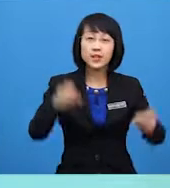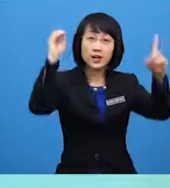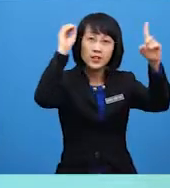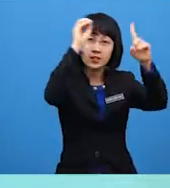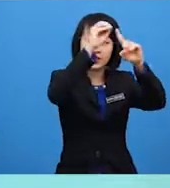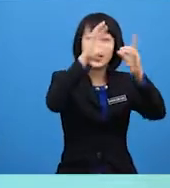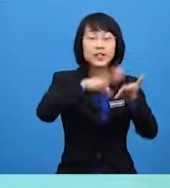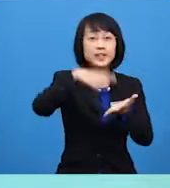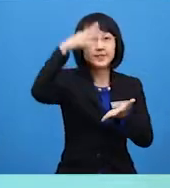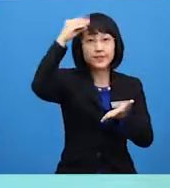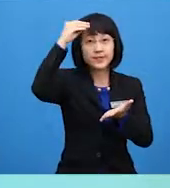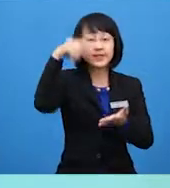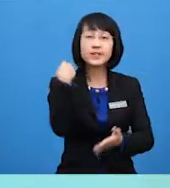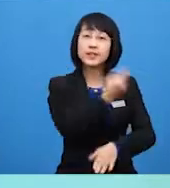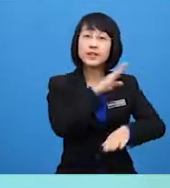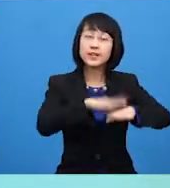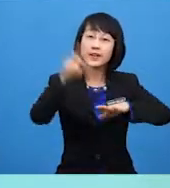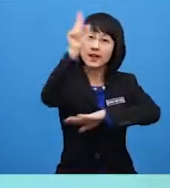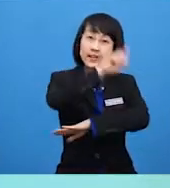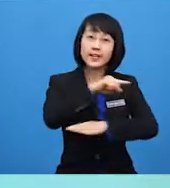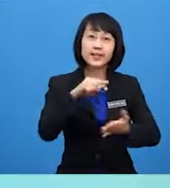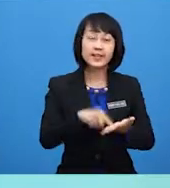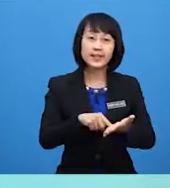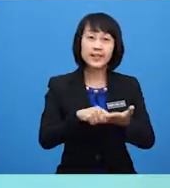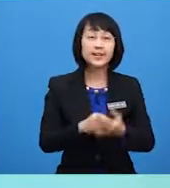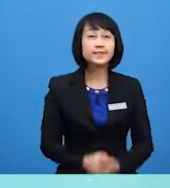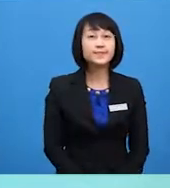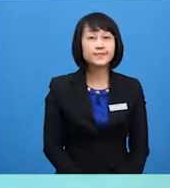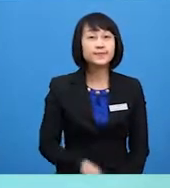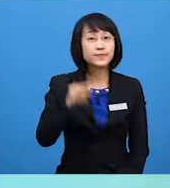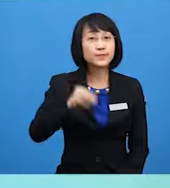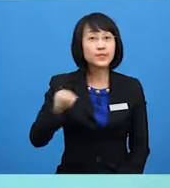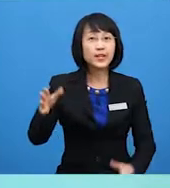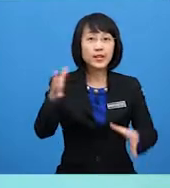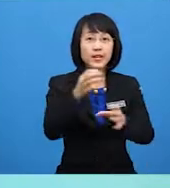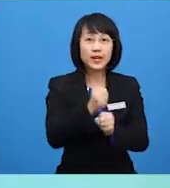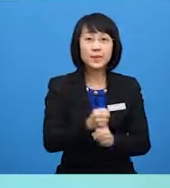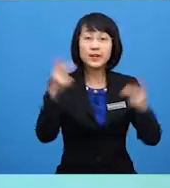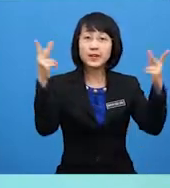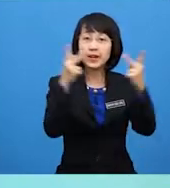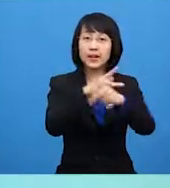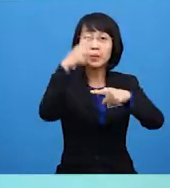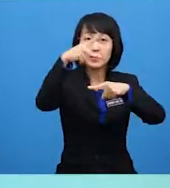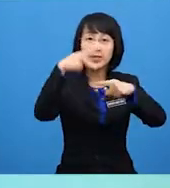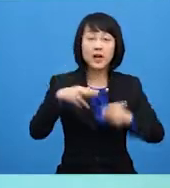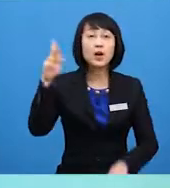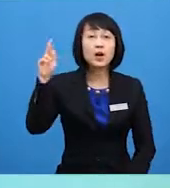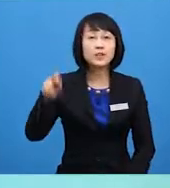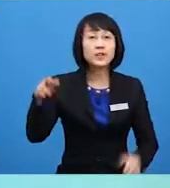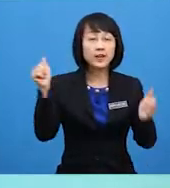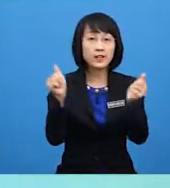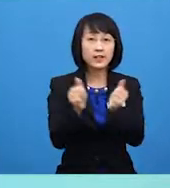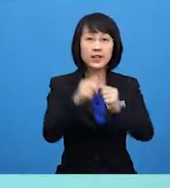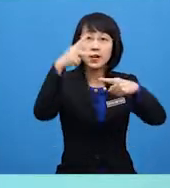Objektif pembelajaran kita pada hari ini ialah murid dapat mendarab pecahan wajar